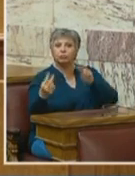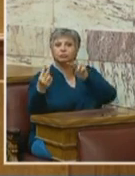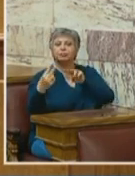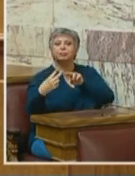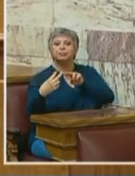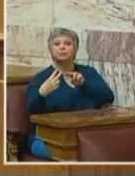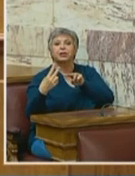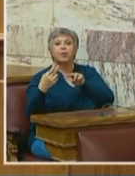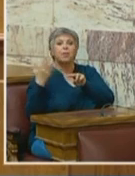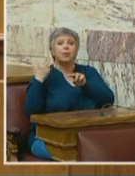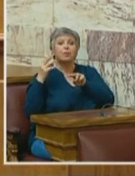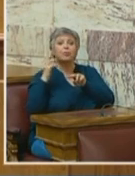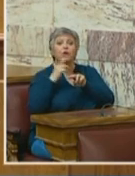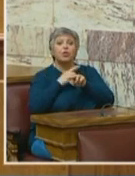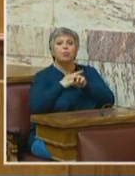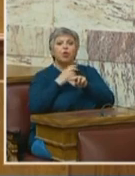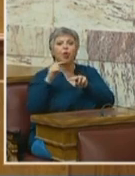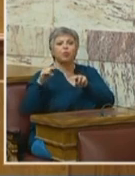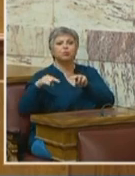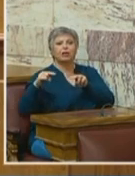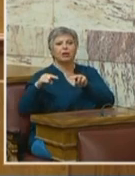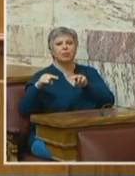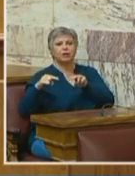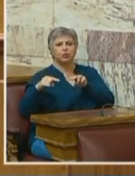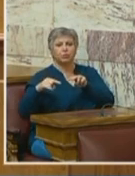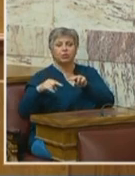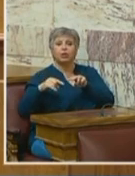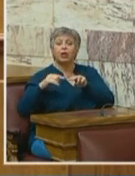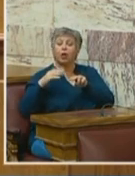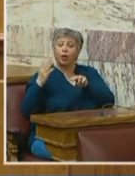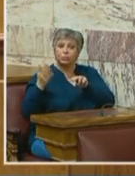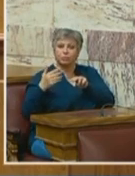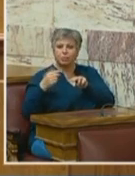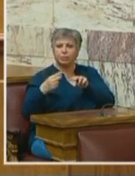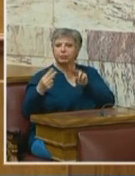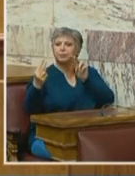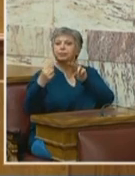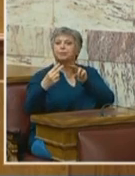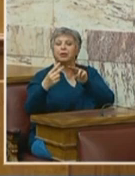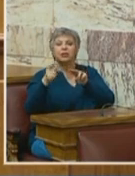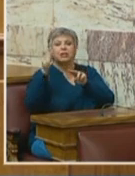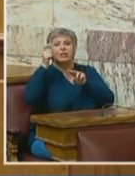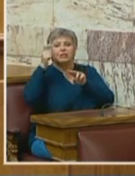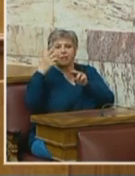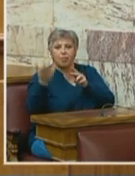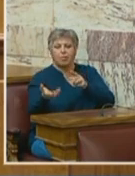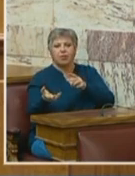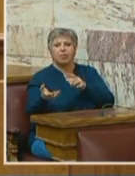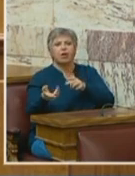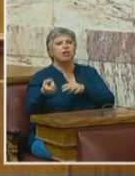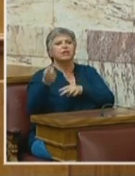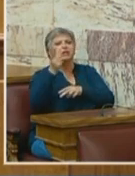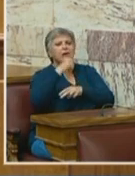ομιλία, ούτε όμως και τον κύριο Σαμαρά και τους άλλους εμπλεκόμενους που εξέθεσαν